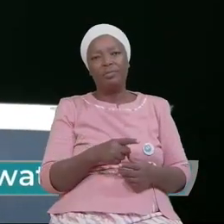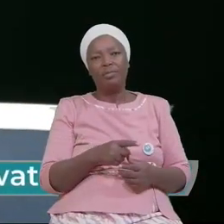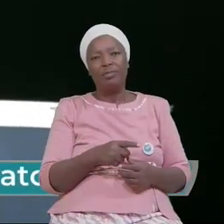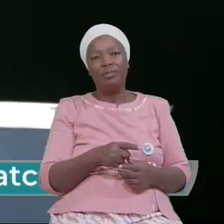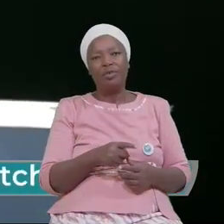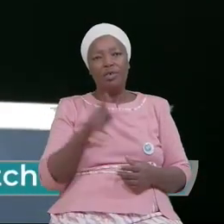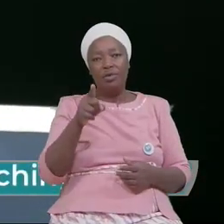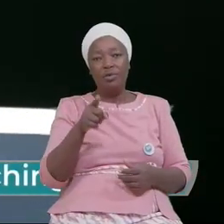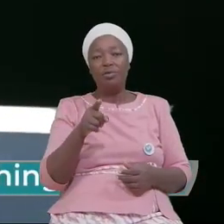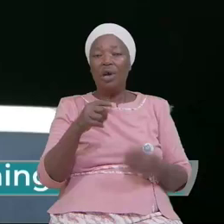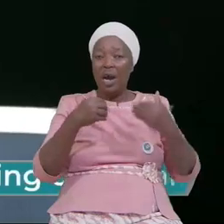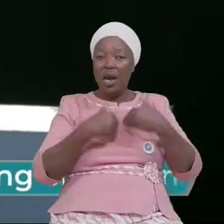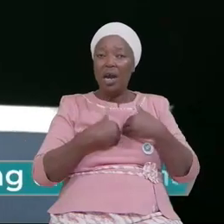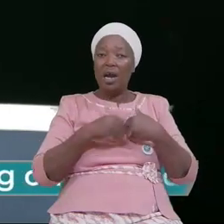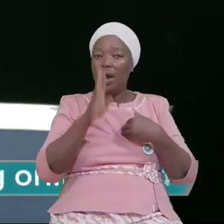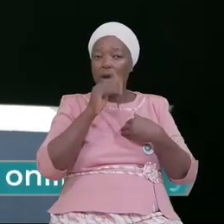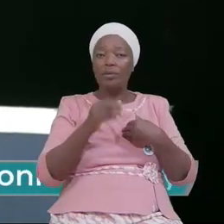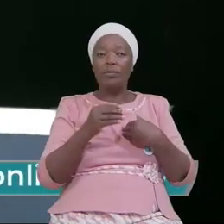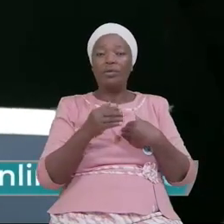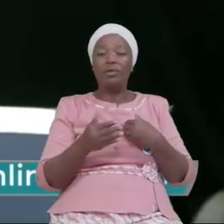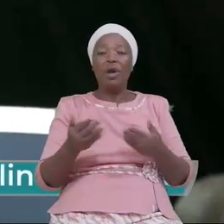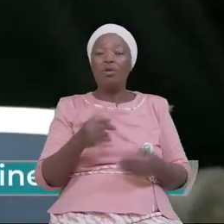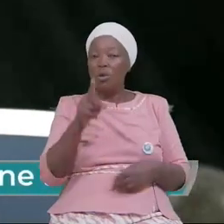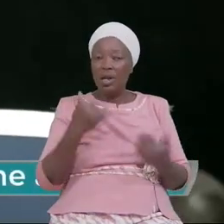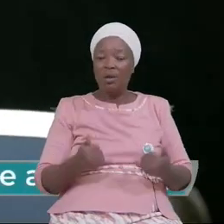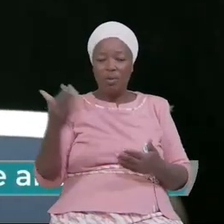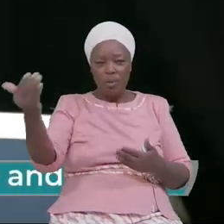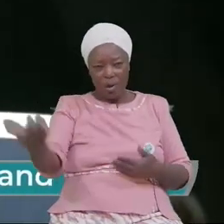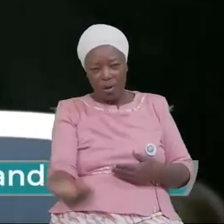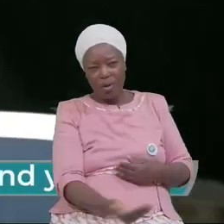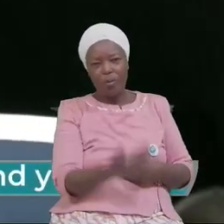Vous êtes maintenant entré dans le royaume de Dieu.